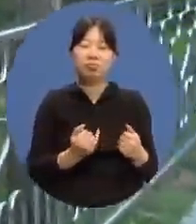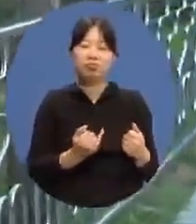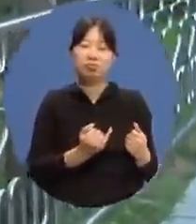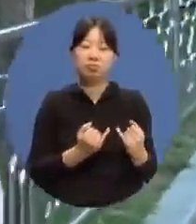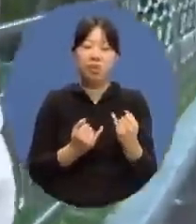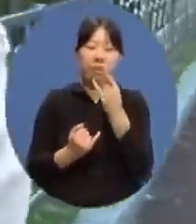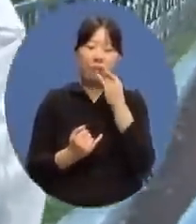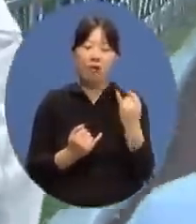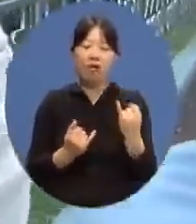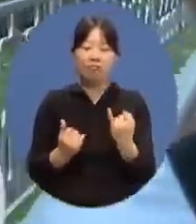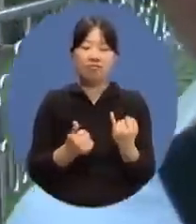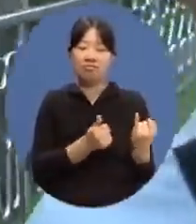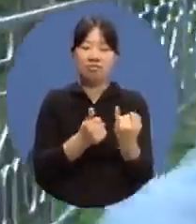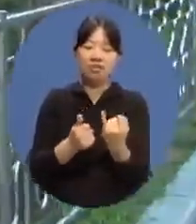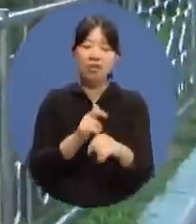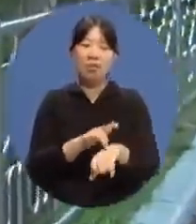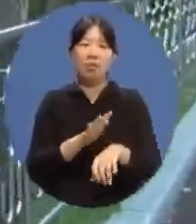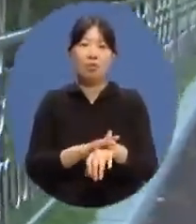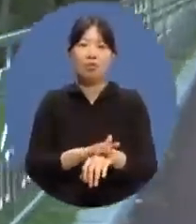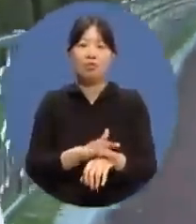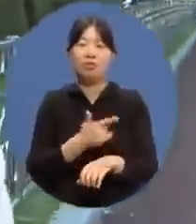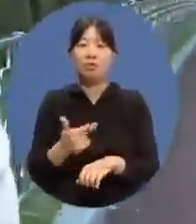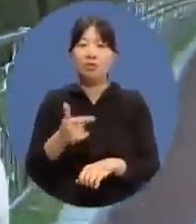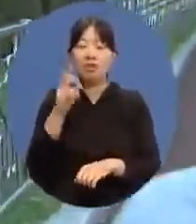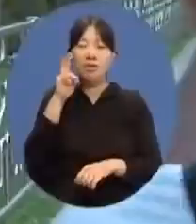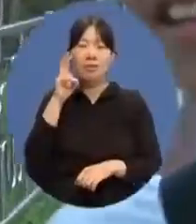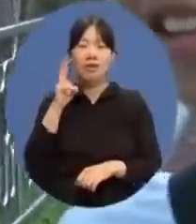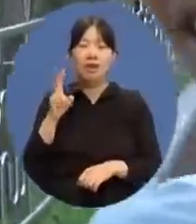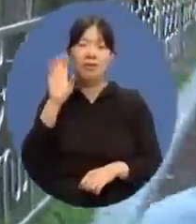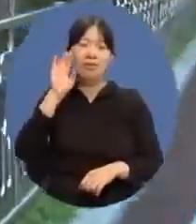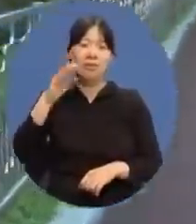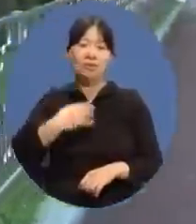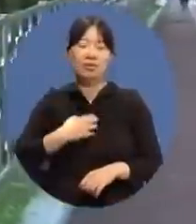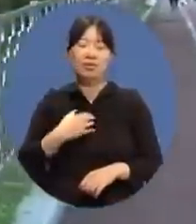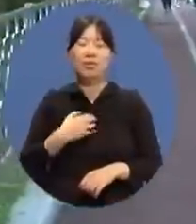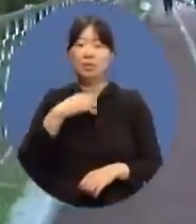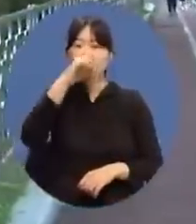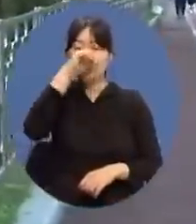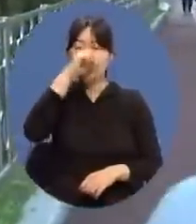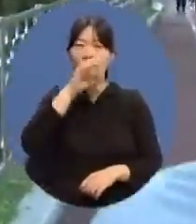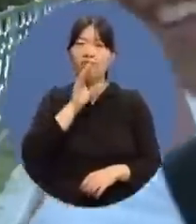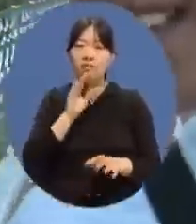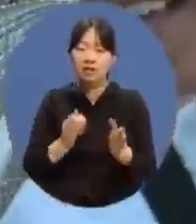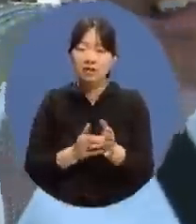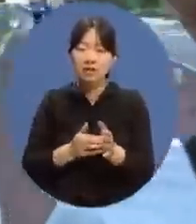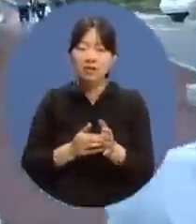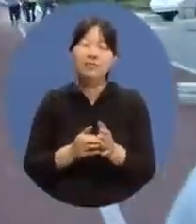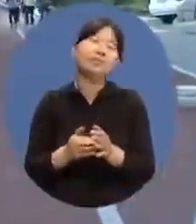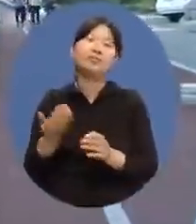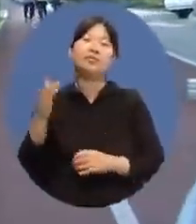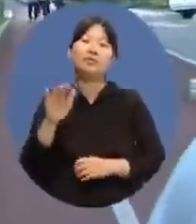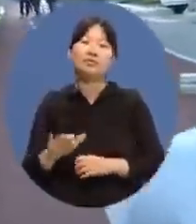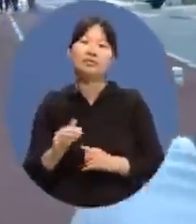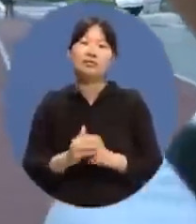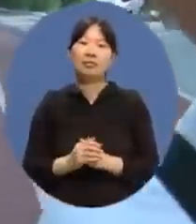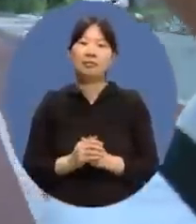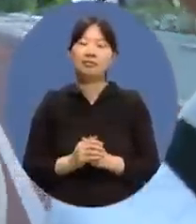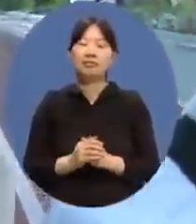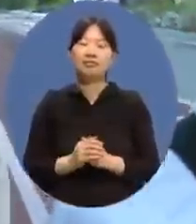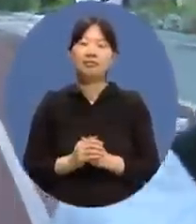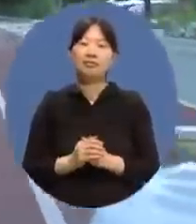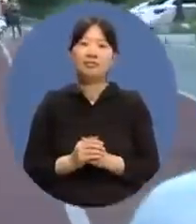그러니까 앞으로가 걱정이죠. 저는 뭐 좋긴 하고 그렇게 해주는 게 좋지만